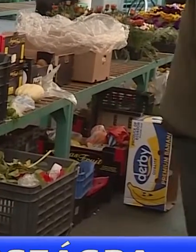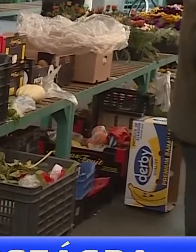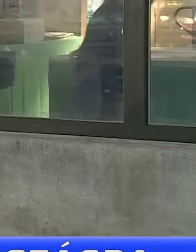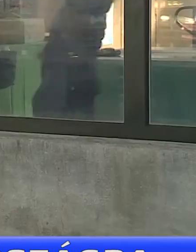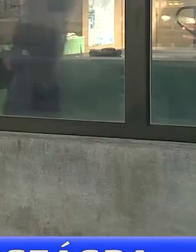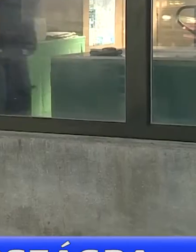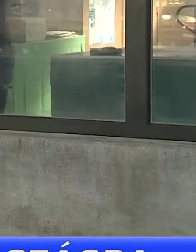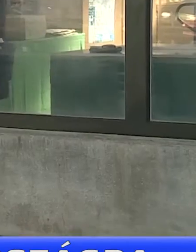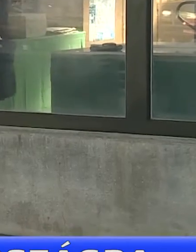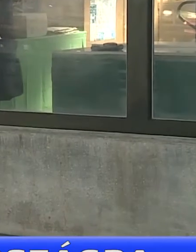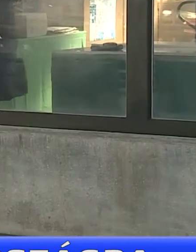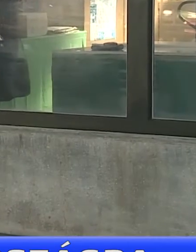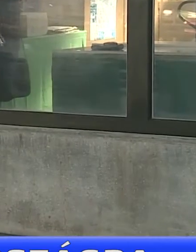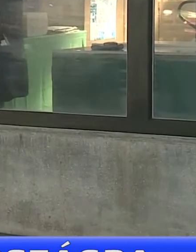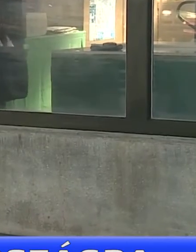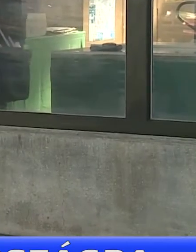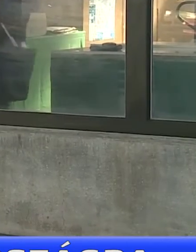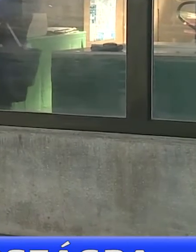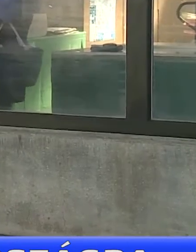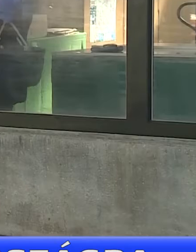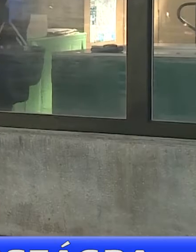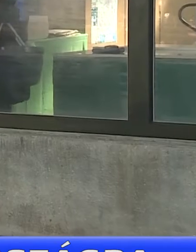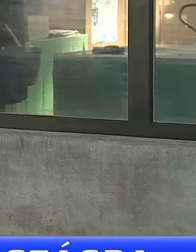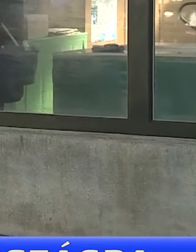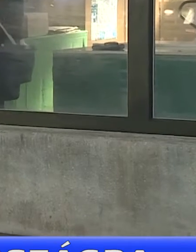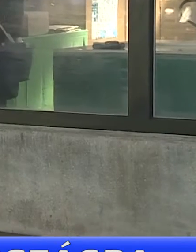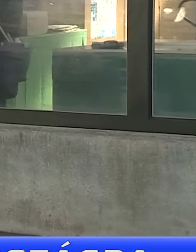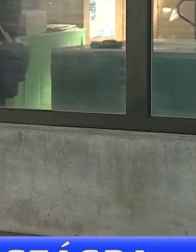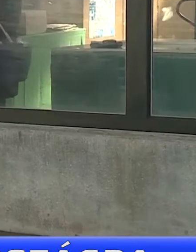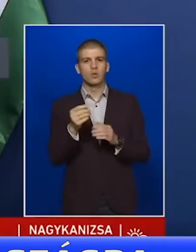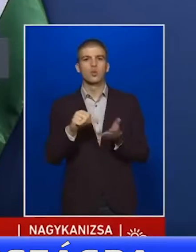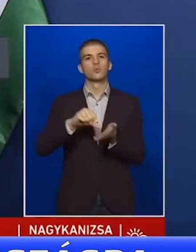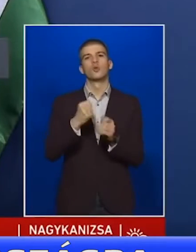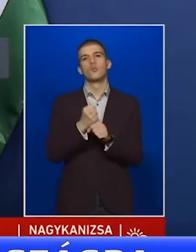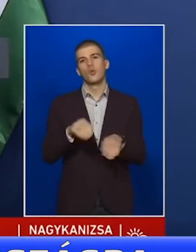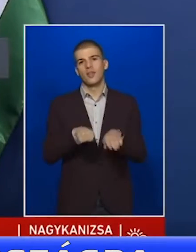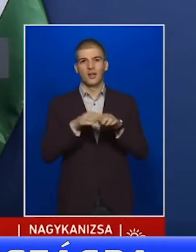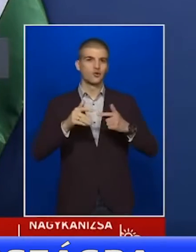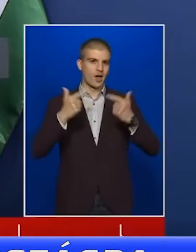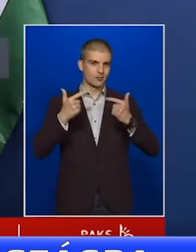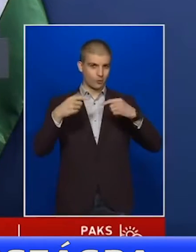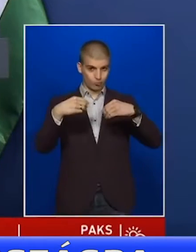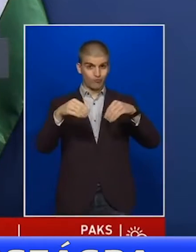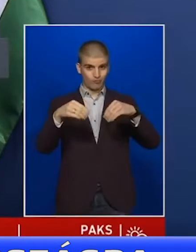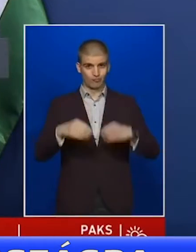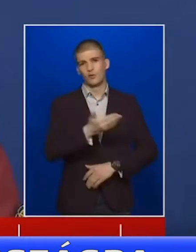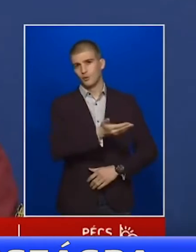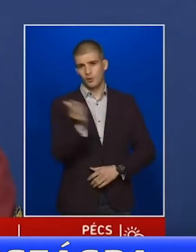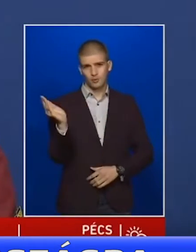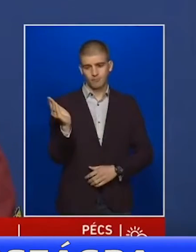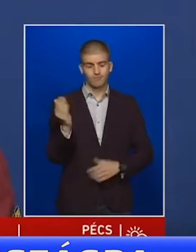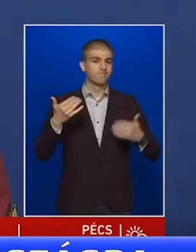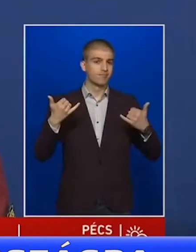mossunk kezet, és csak egyszer használjuk, majd mossuk ki 60 fok feletti vízzel. A sajtótájékoztatón az is elhangzott,